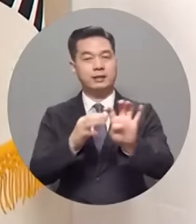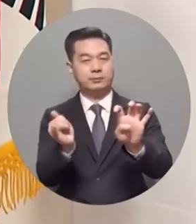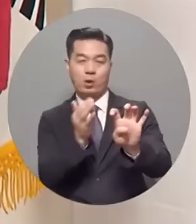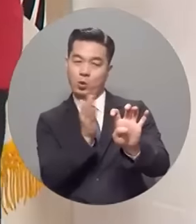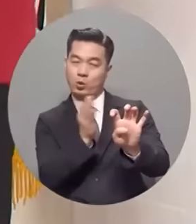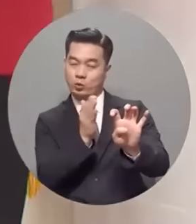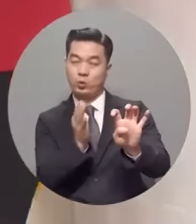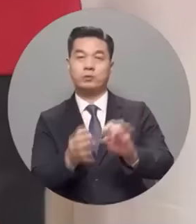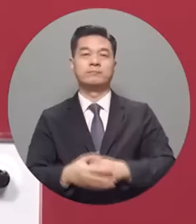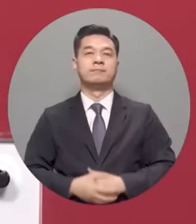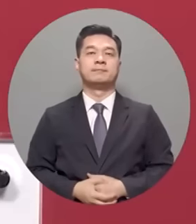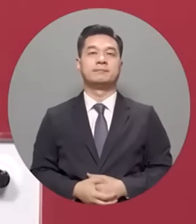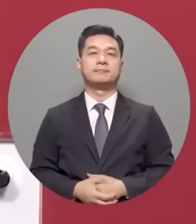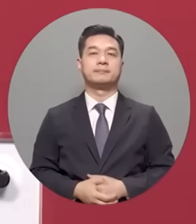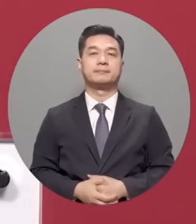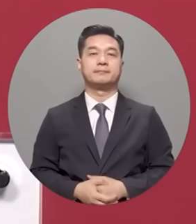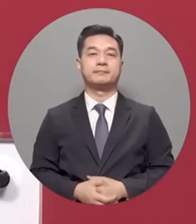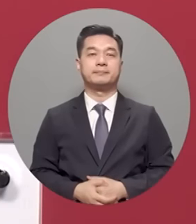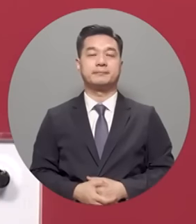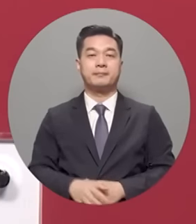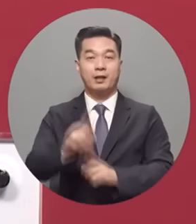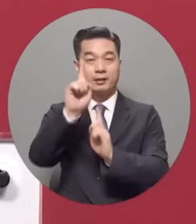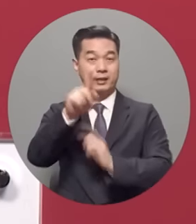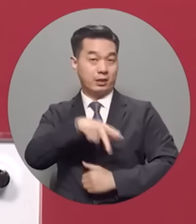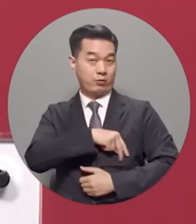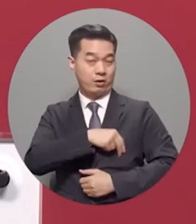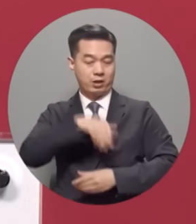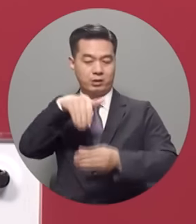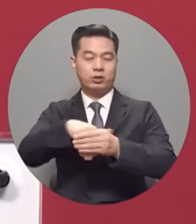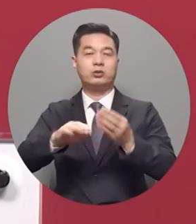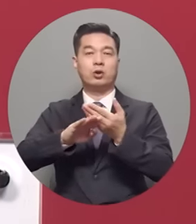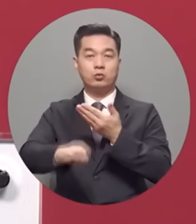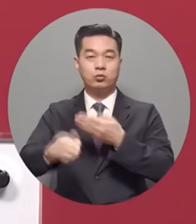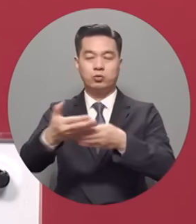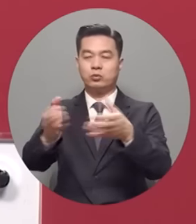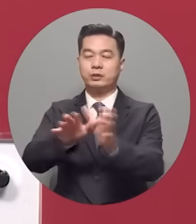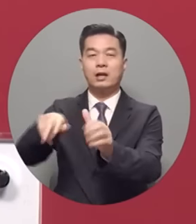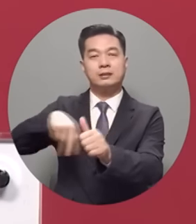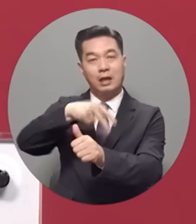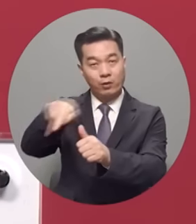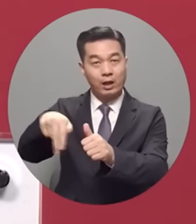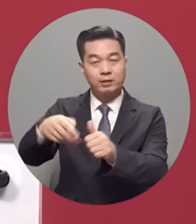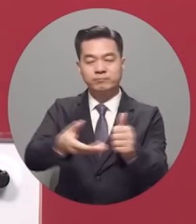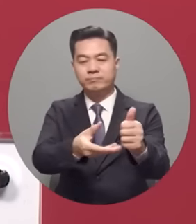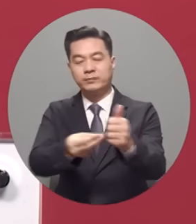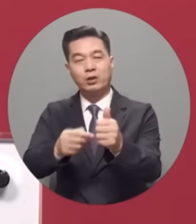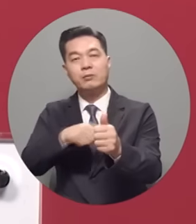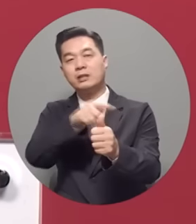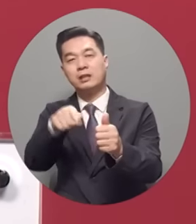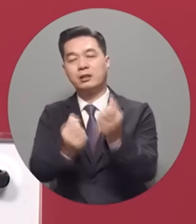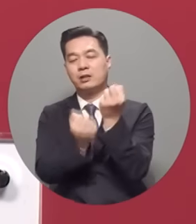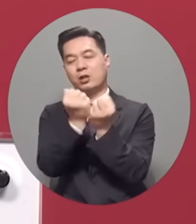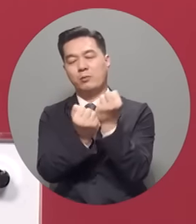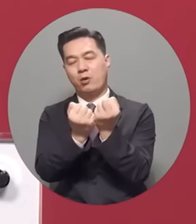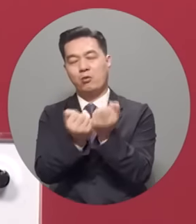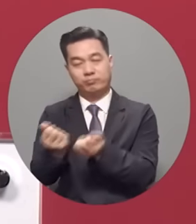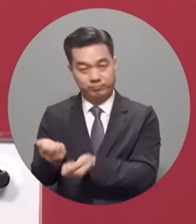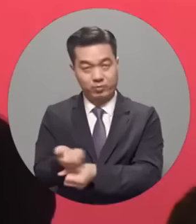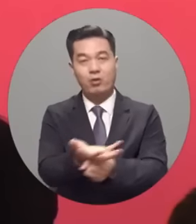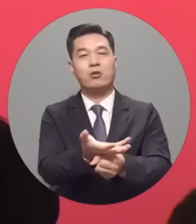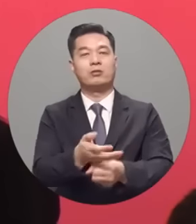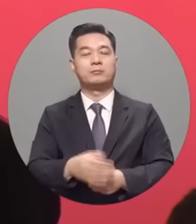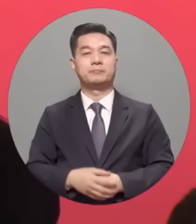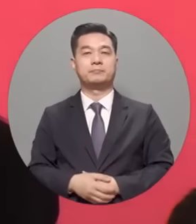이릅니다. 이 의원은 단순히 선거 후 당 상황을 영입 인재들에게 설명하는 자리라고 했습니다.